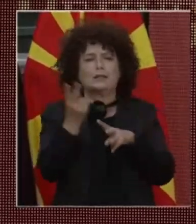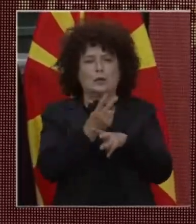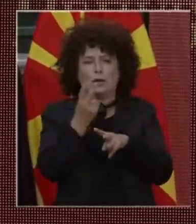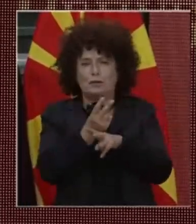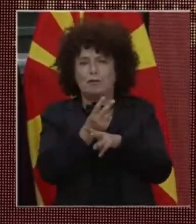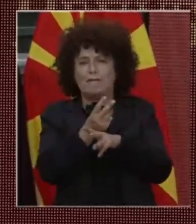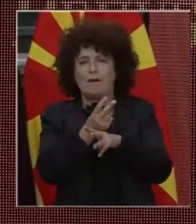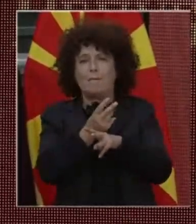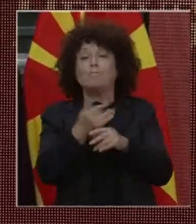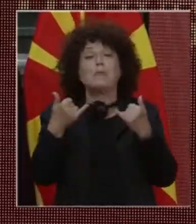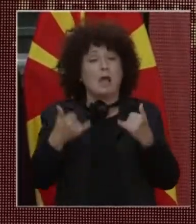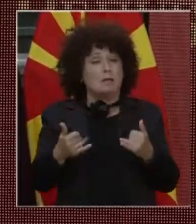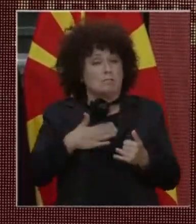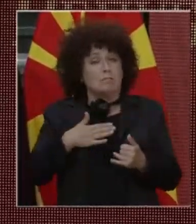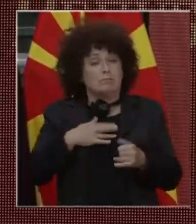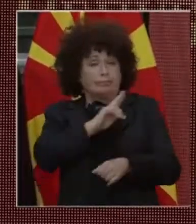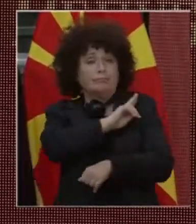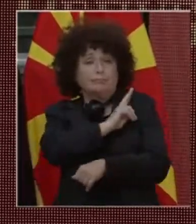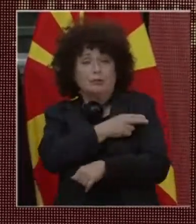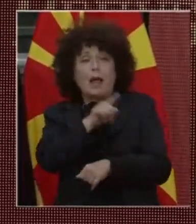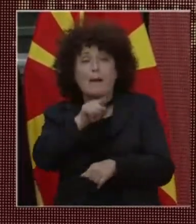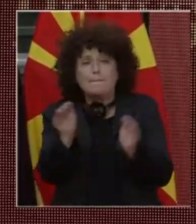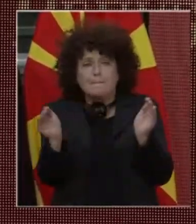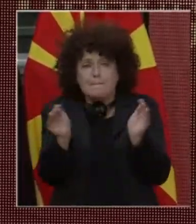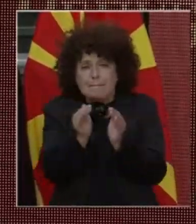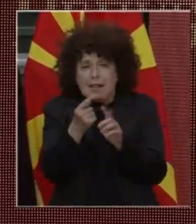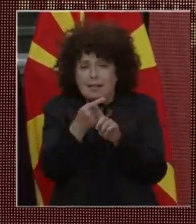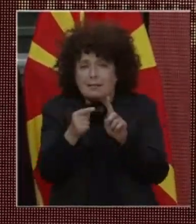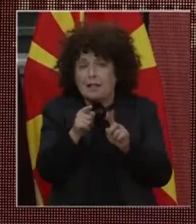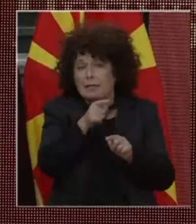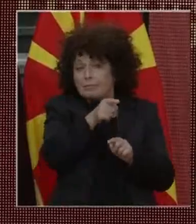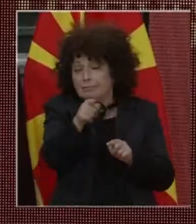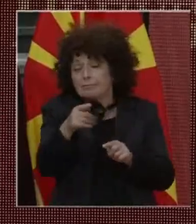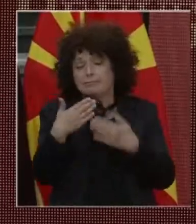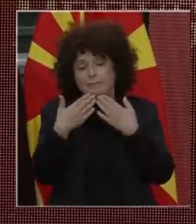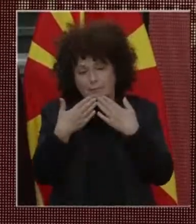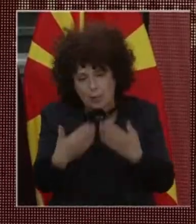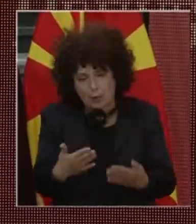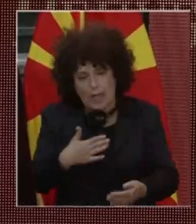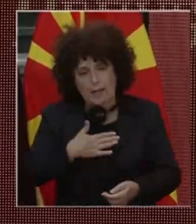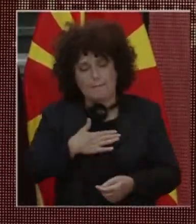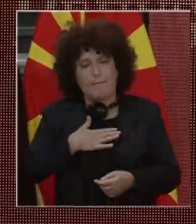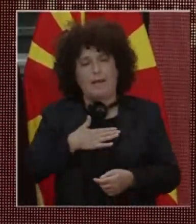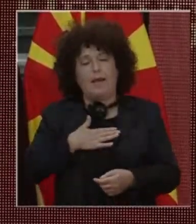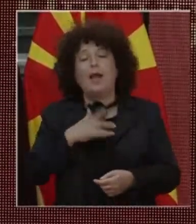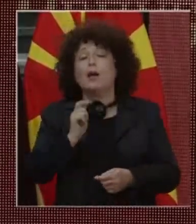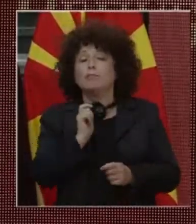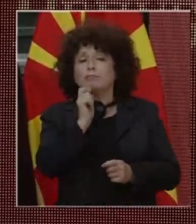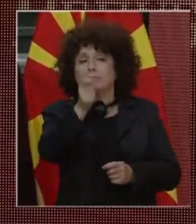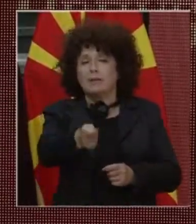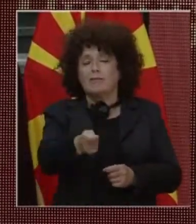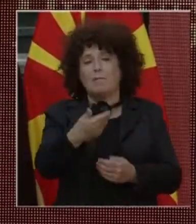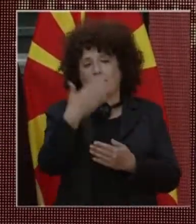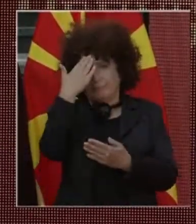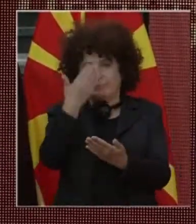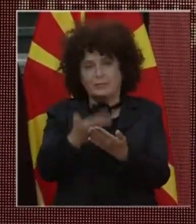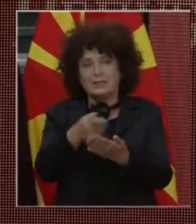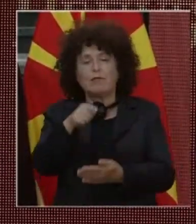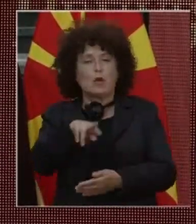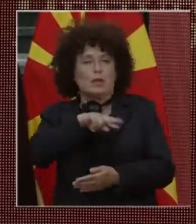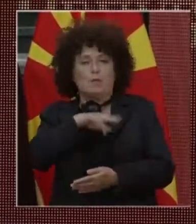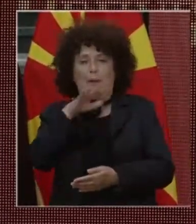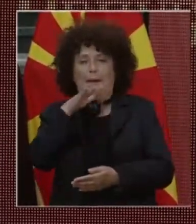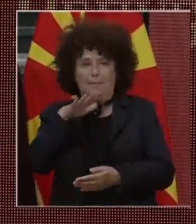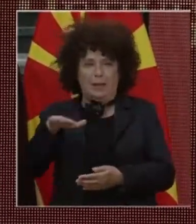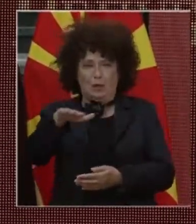општество, денес имаме можност на мал дел од нив да им се заблагодариме, доделувајќи им повелба на Република